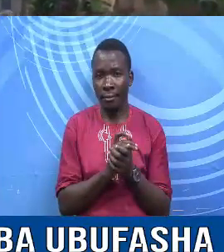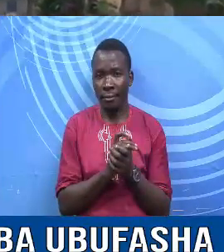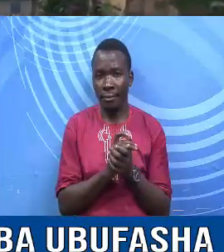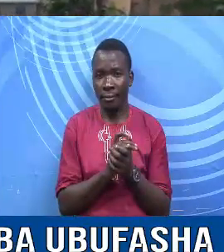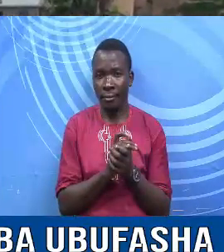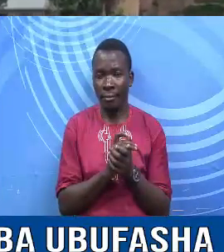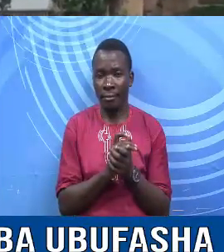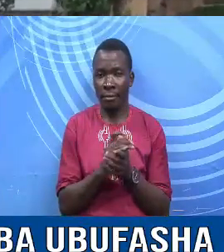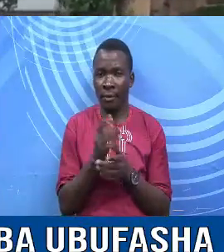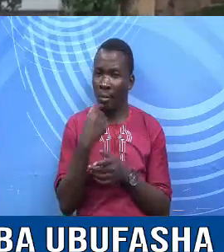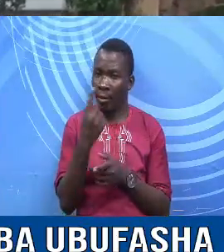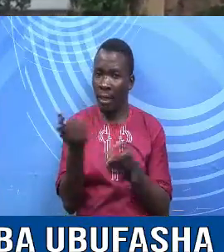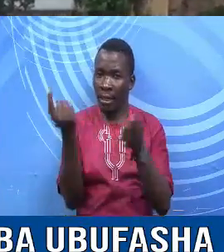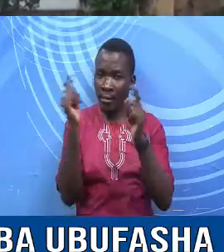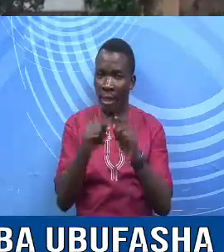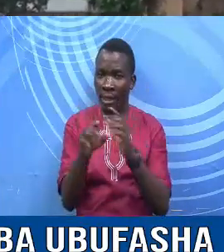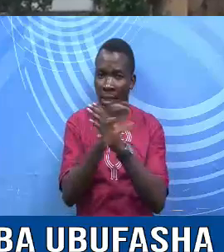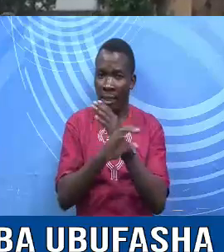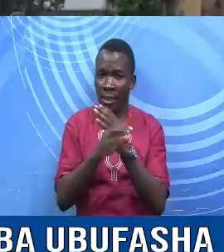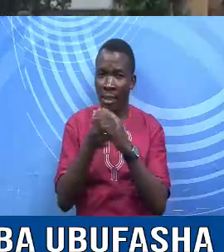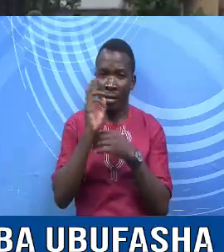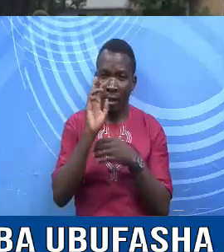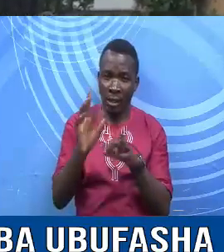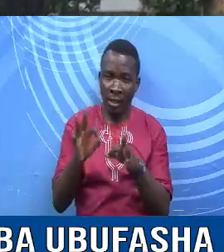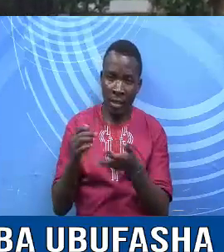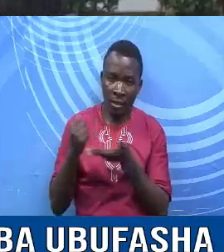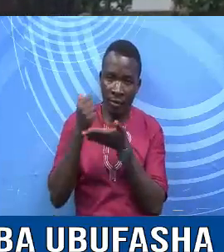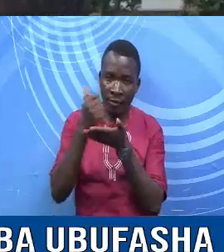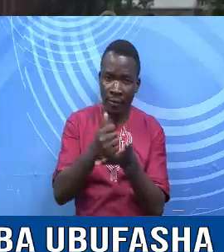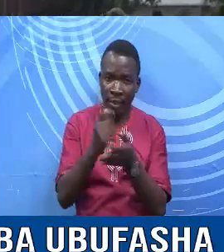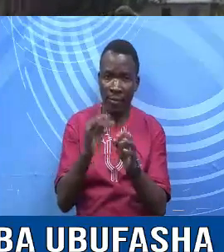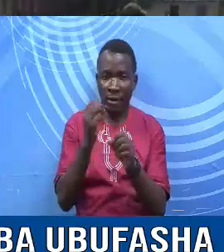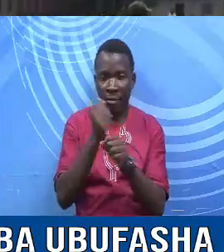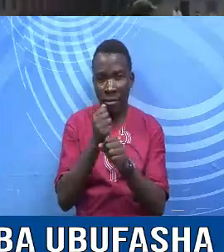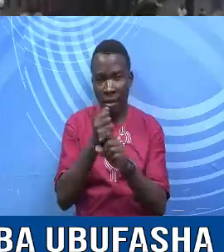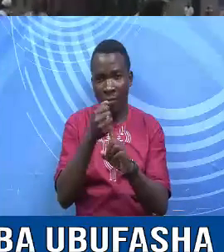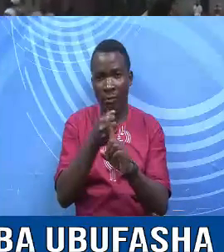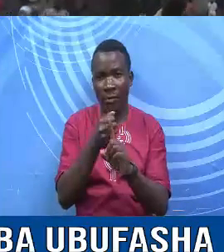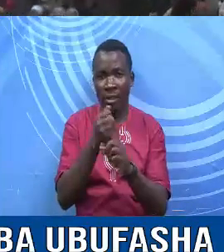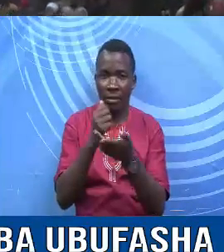babwire baze ku kagari serivisi twabakorera niba ari ubuvugizi tubafashe